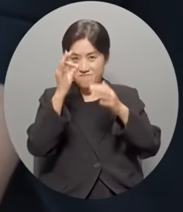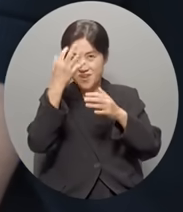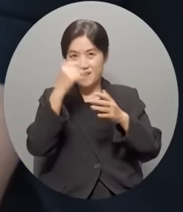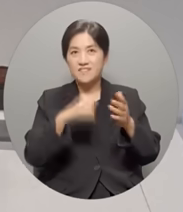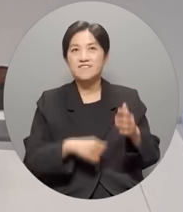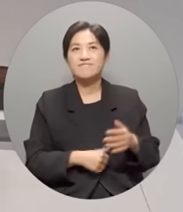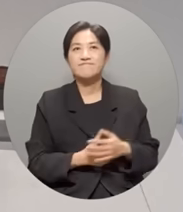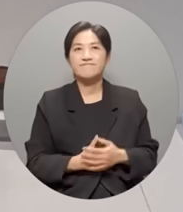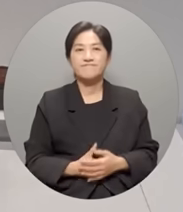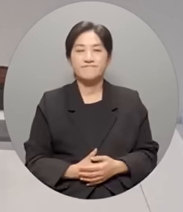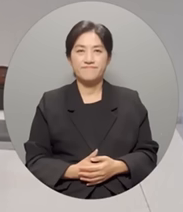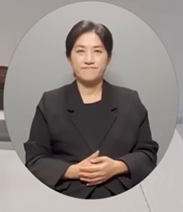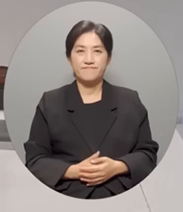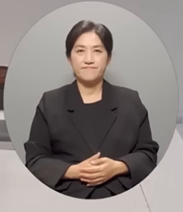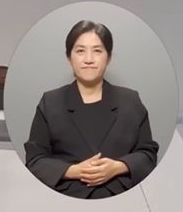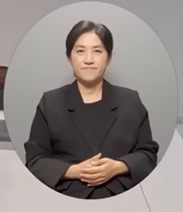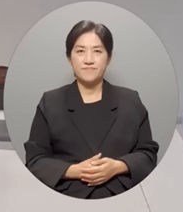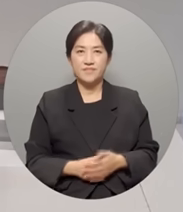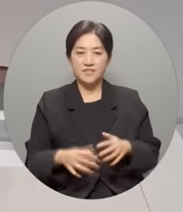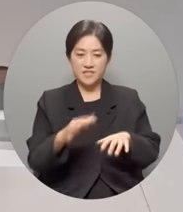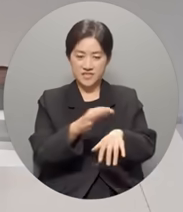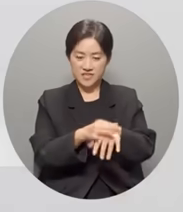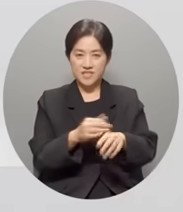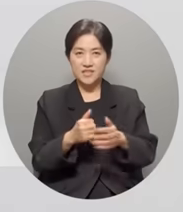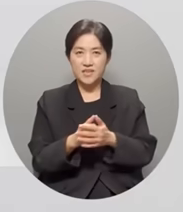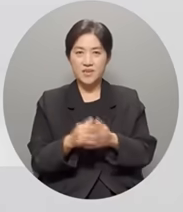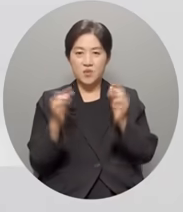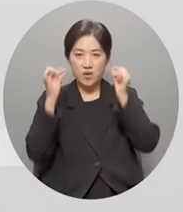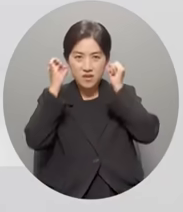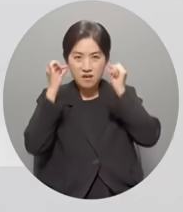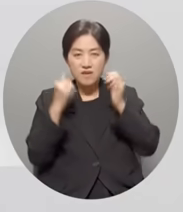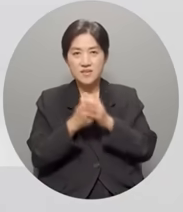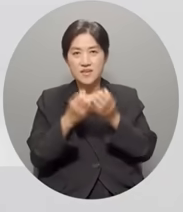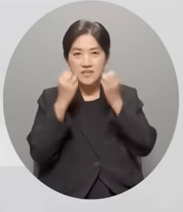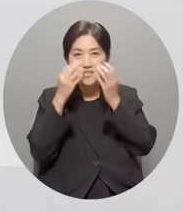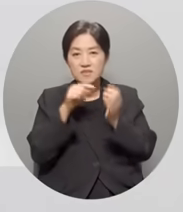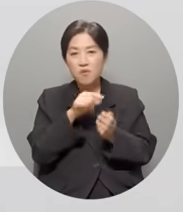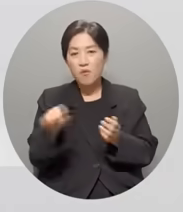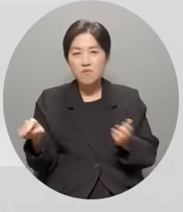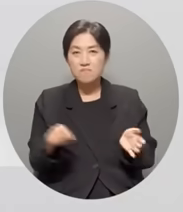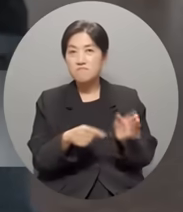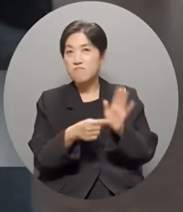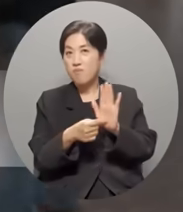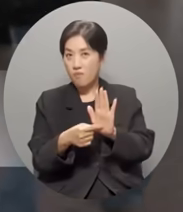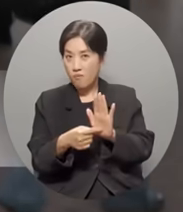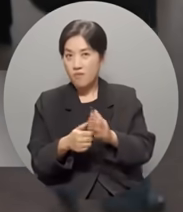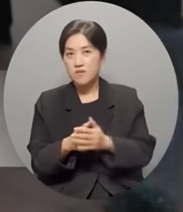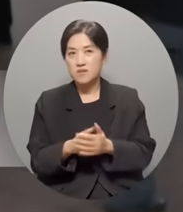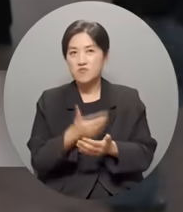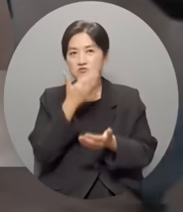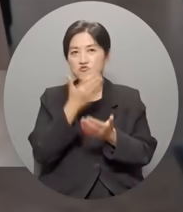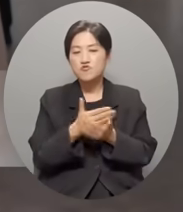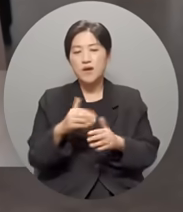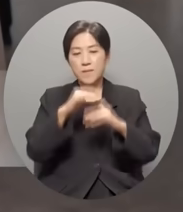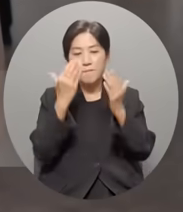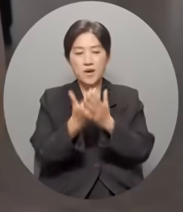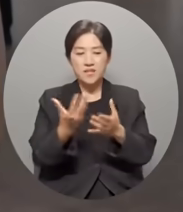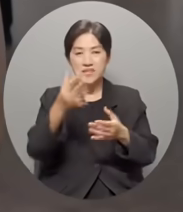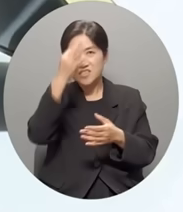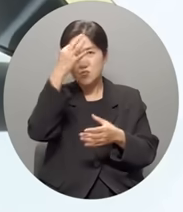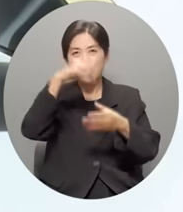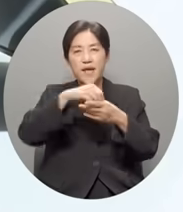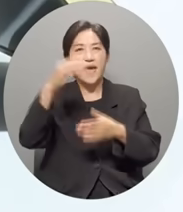product. 스마트 시계, 무선 이어폰 등 다른 신제품들도 대거 공개됐는데 핵심은 모두